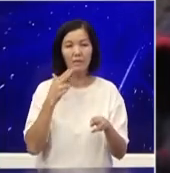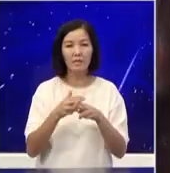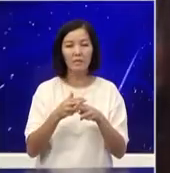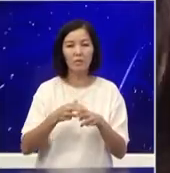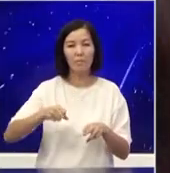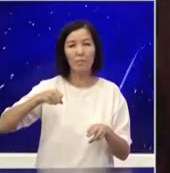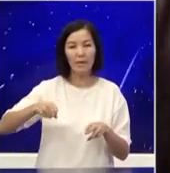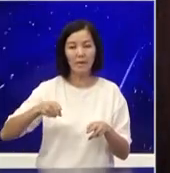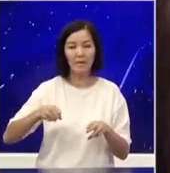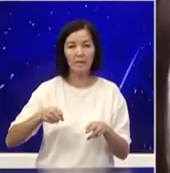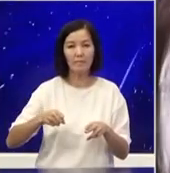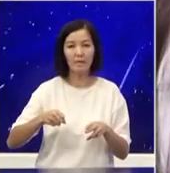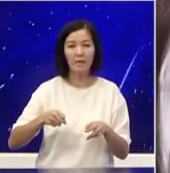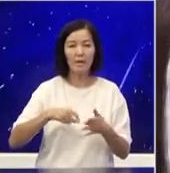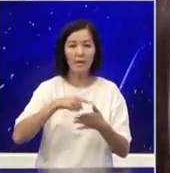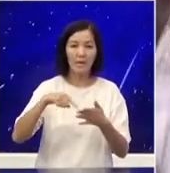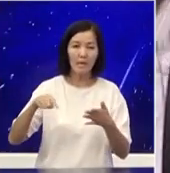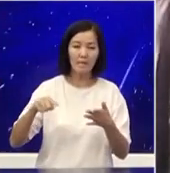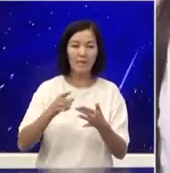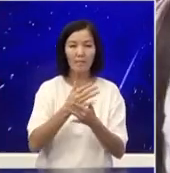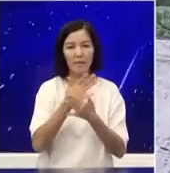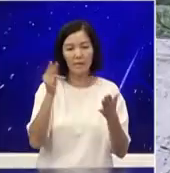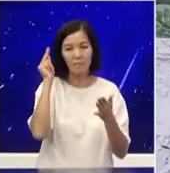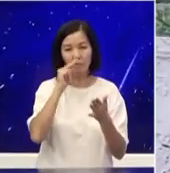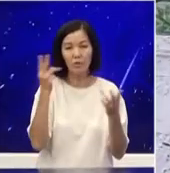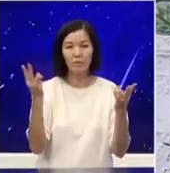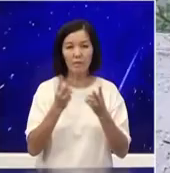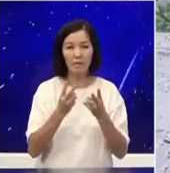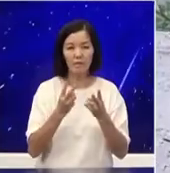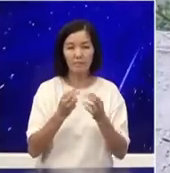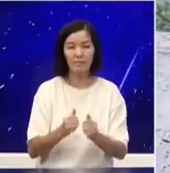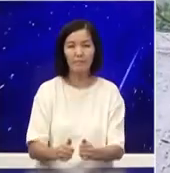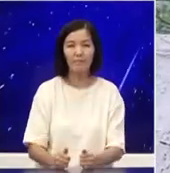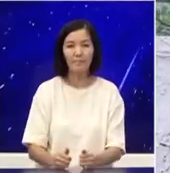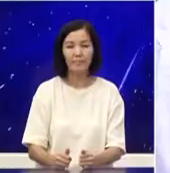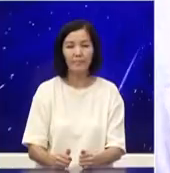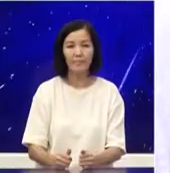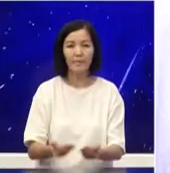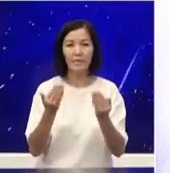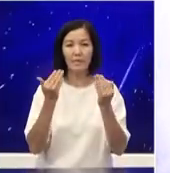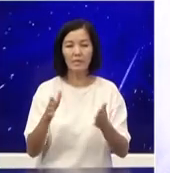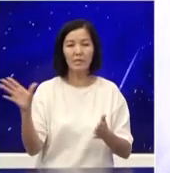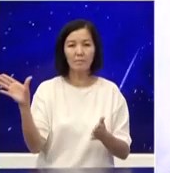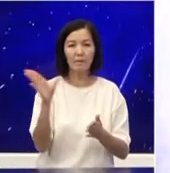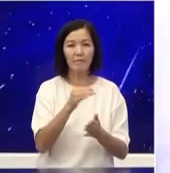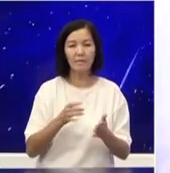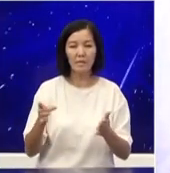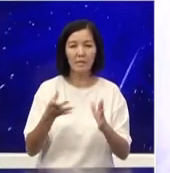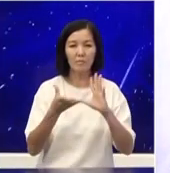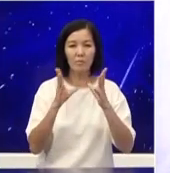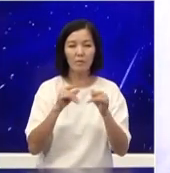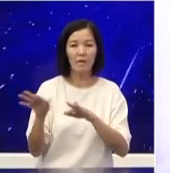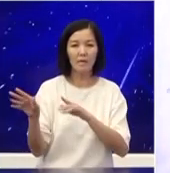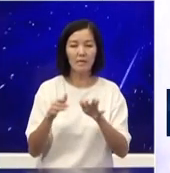с тетрадями, ручками, альбомами и красками, собранными за счет средств неравнодушных талдыкурганцев. Сейчас по всей республике идет акция